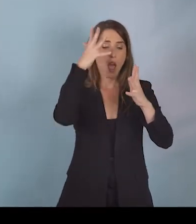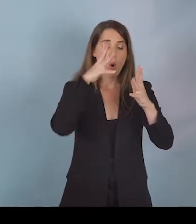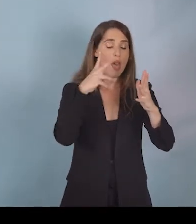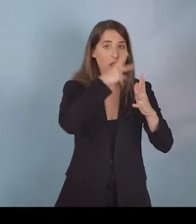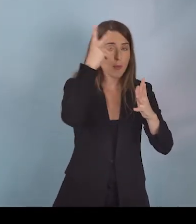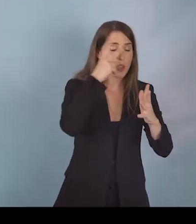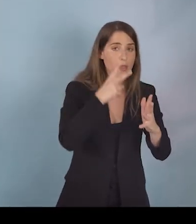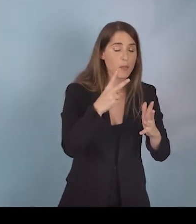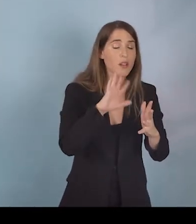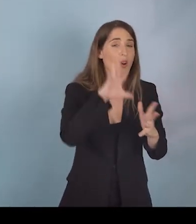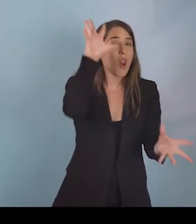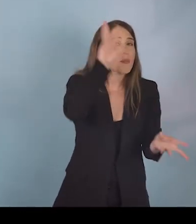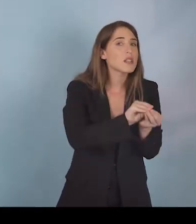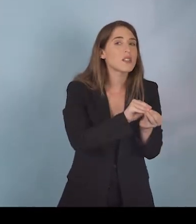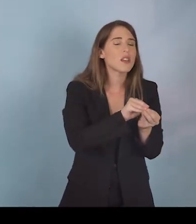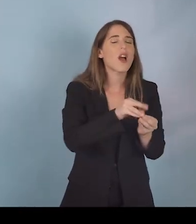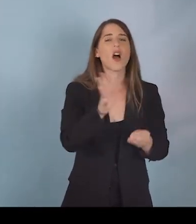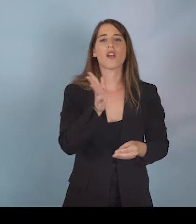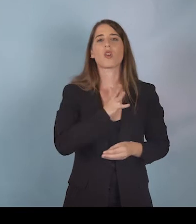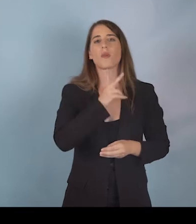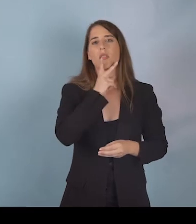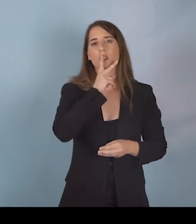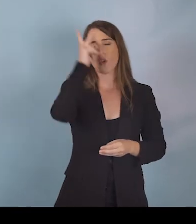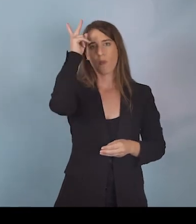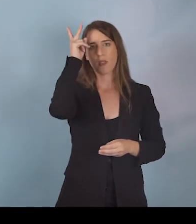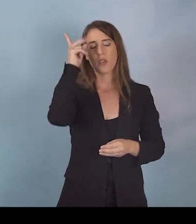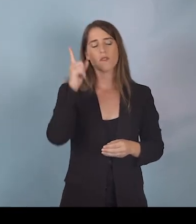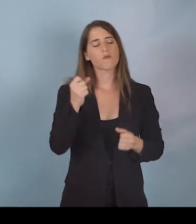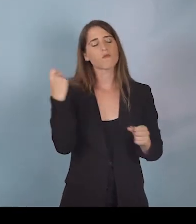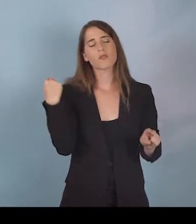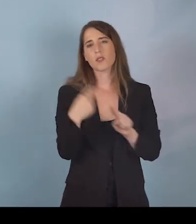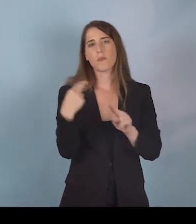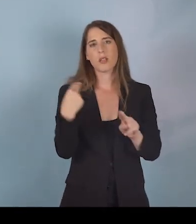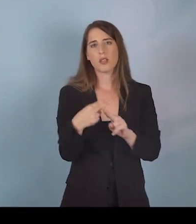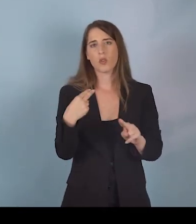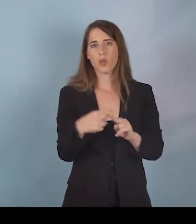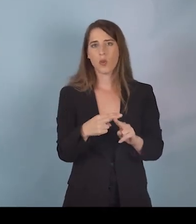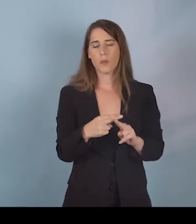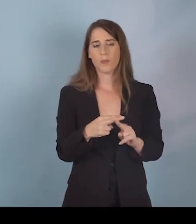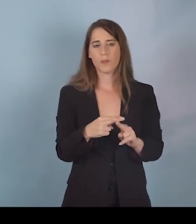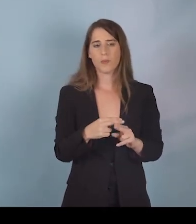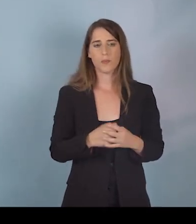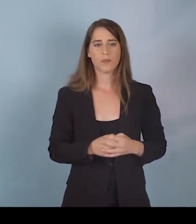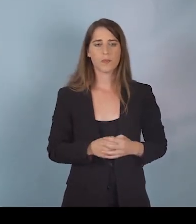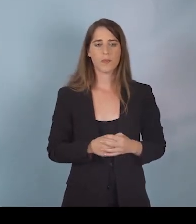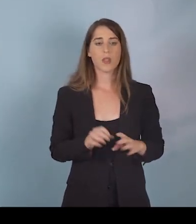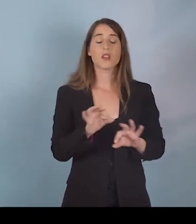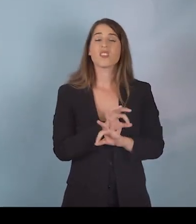intersect, queer, όλους διαφορετικά δικαιώματα, είναι όλα ανθρώπινα δικαιώματα. Και αυτό είναι κάτι πάρα πολύ βασικό.